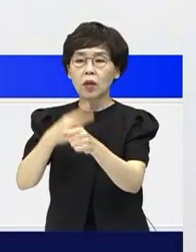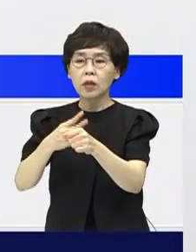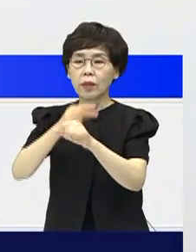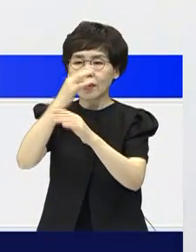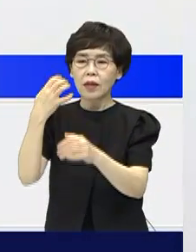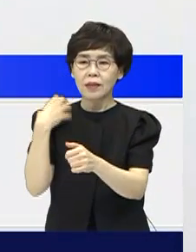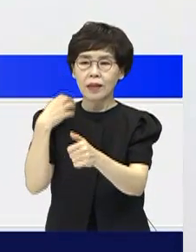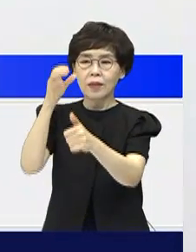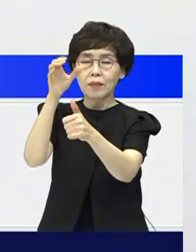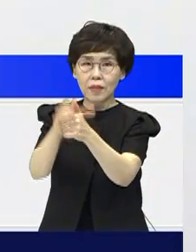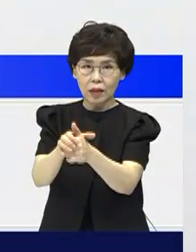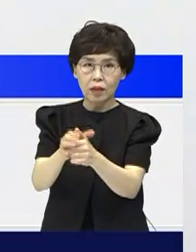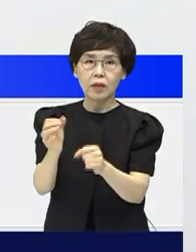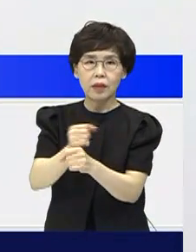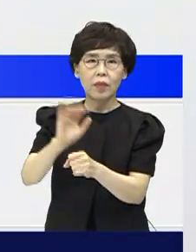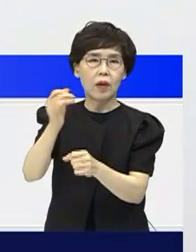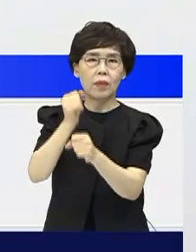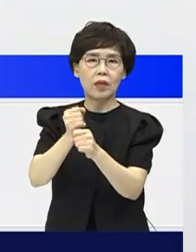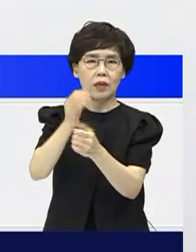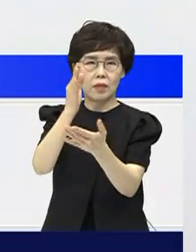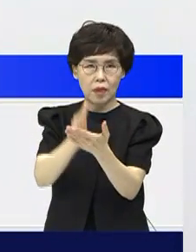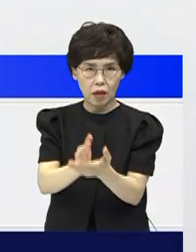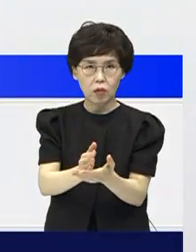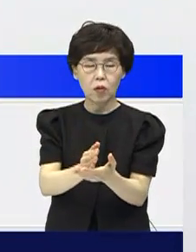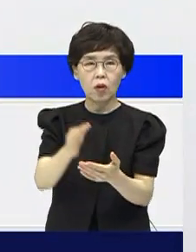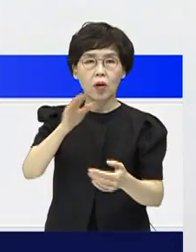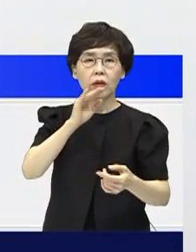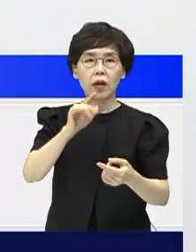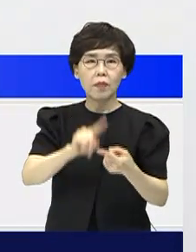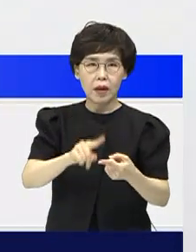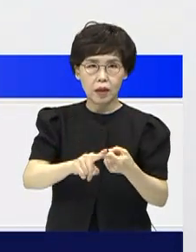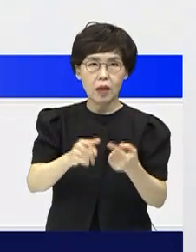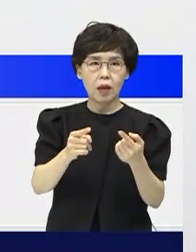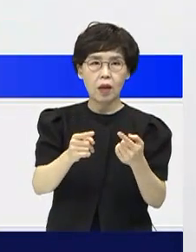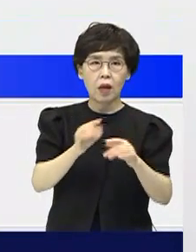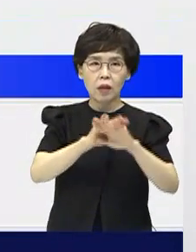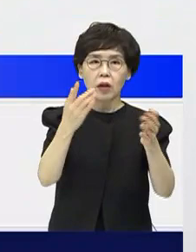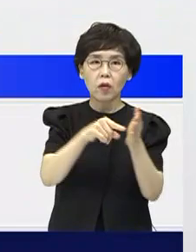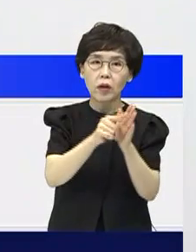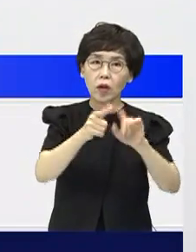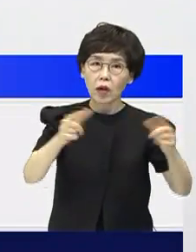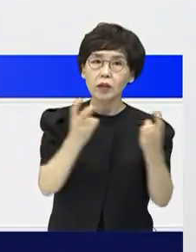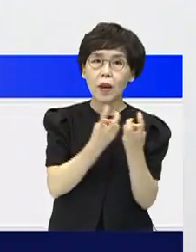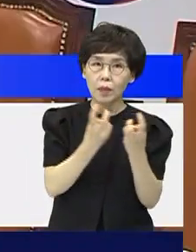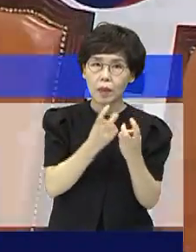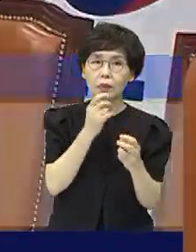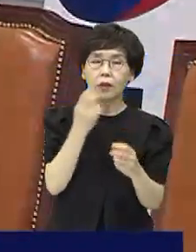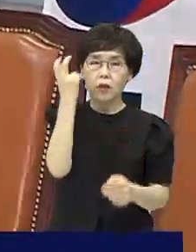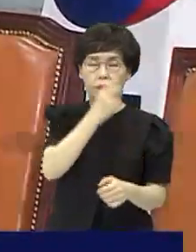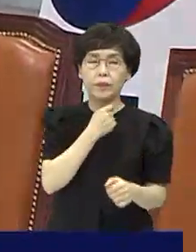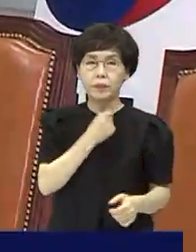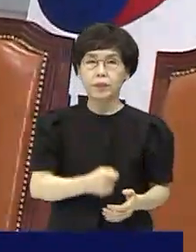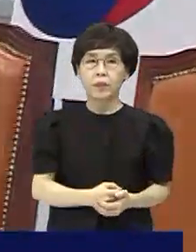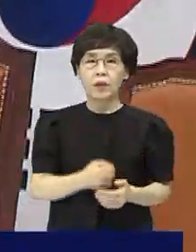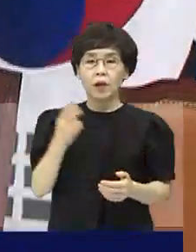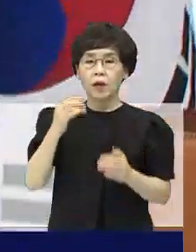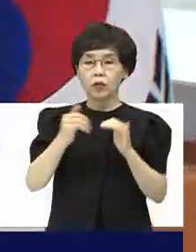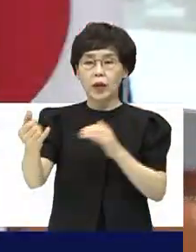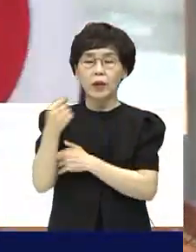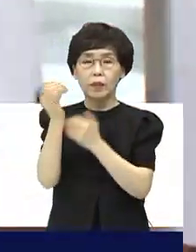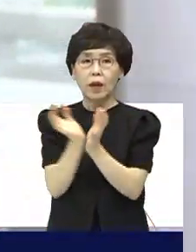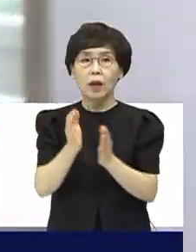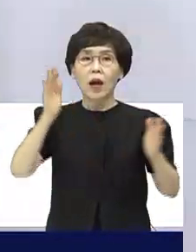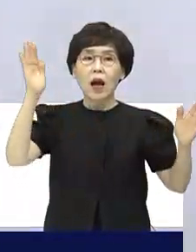선생님들에게 짐을 지우지 않고 합당하게 처리하기 위한 다양한 대책을 검토하겠습니다. 국민의힘은